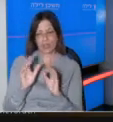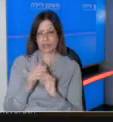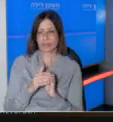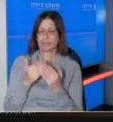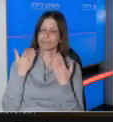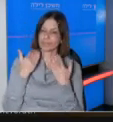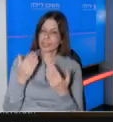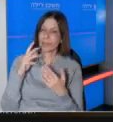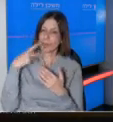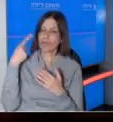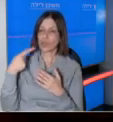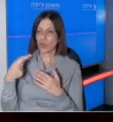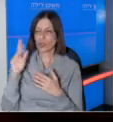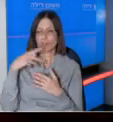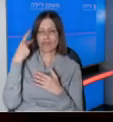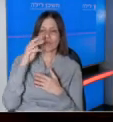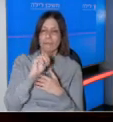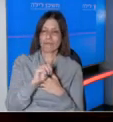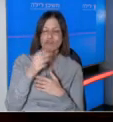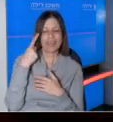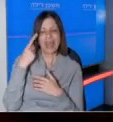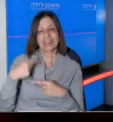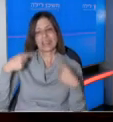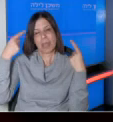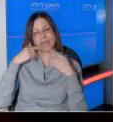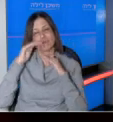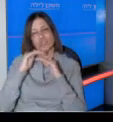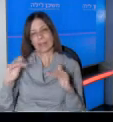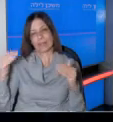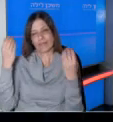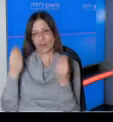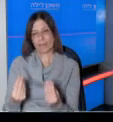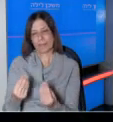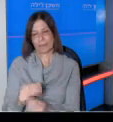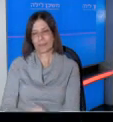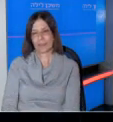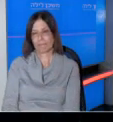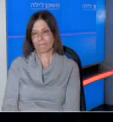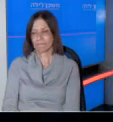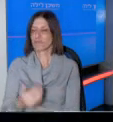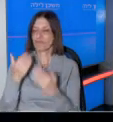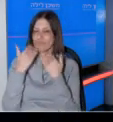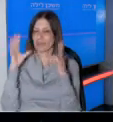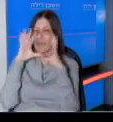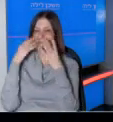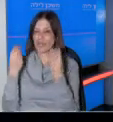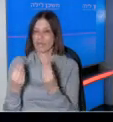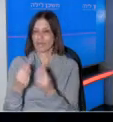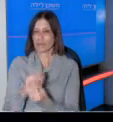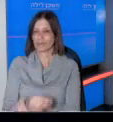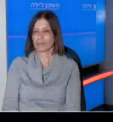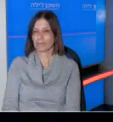לכם, פרופסור גוטו, פרופסור מבורך, שנדע ימים שקטים וטובים. תודה רבה, ערב טוב. תודה רבה.